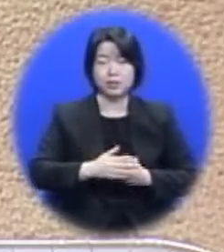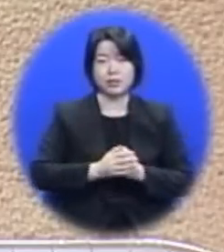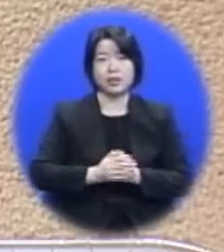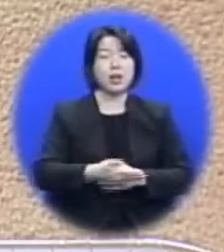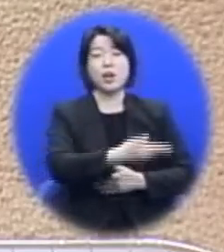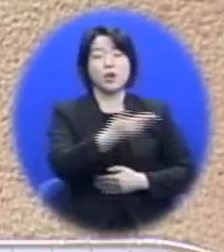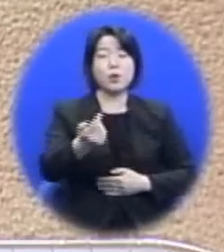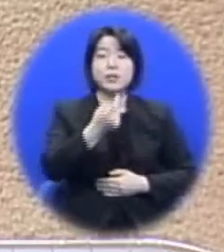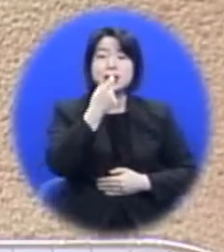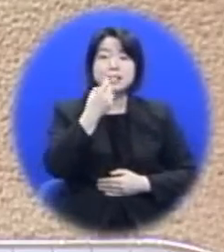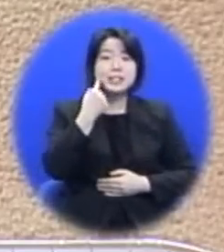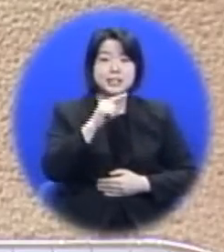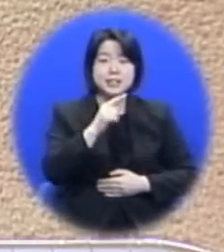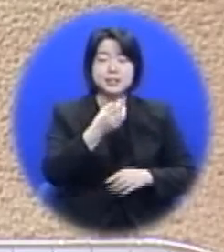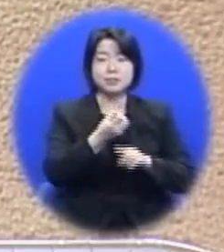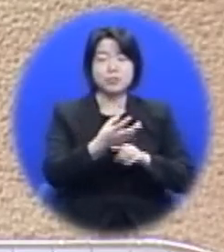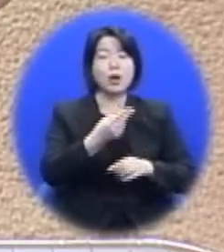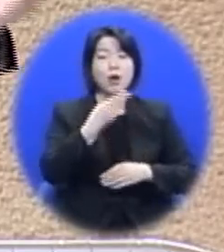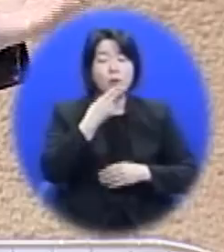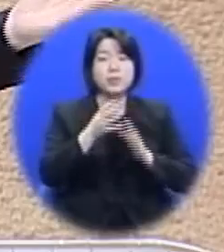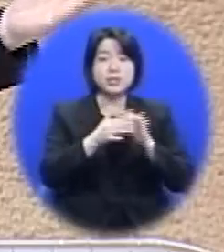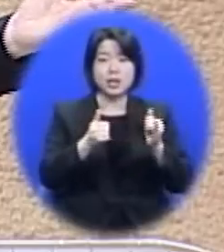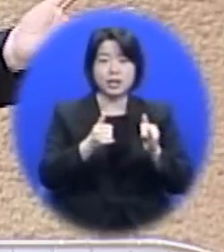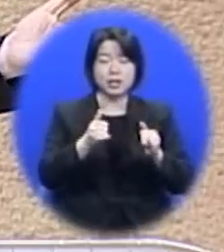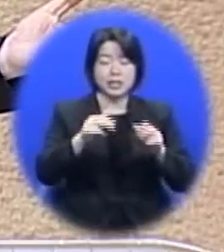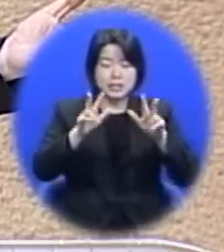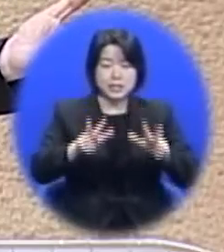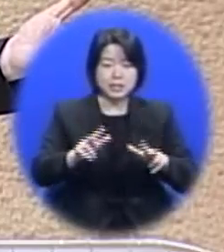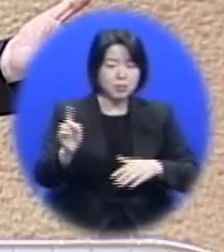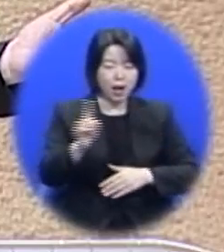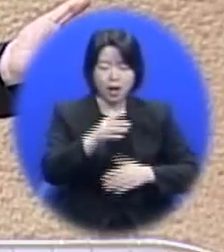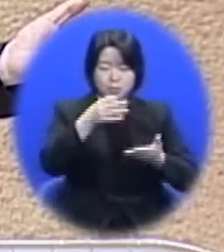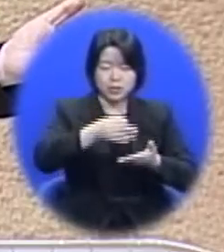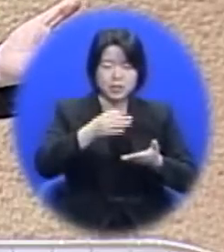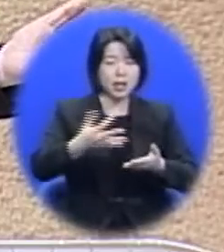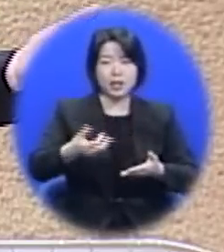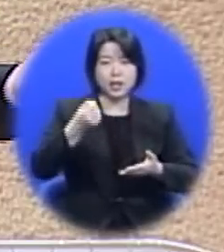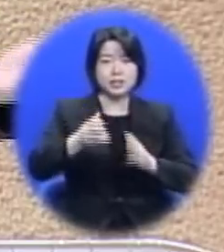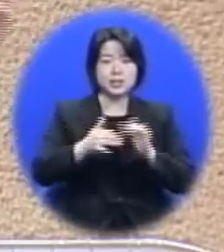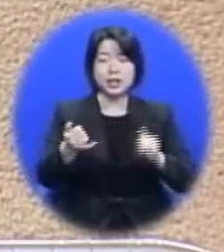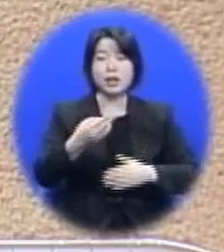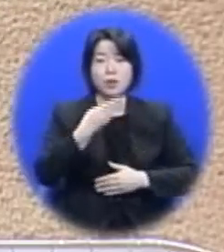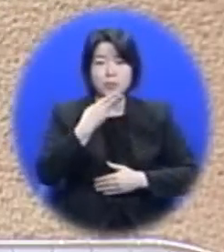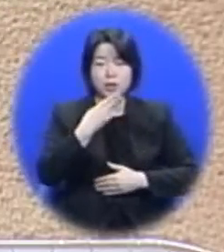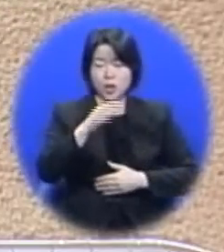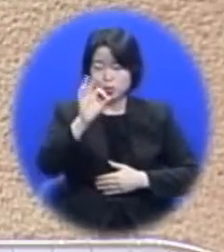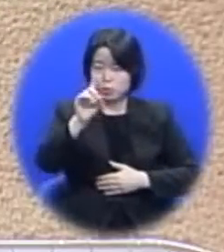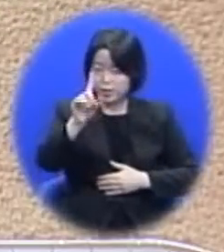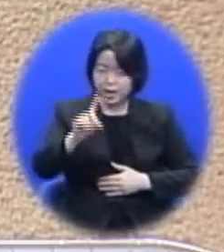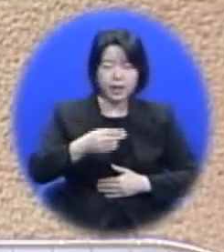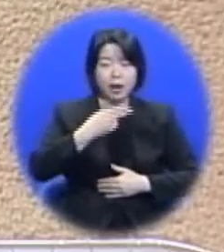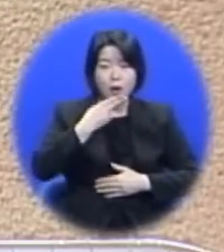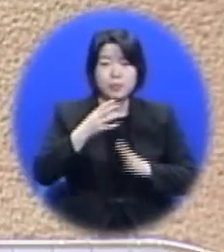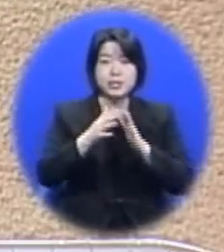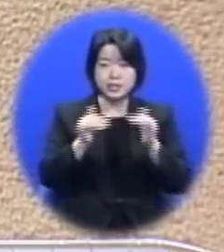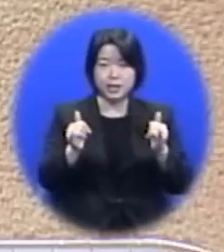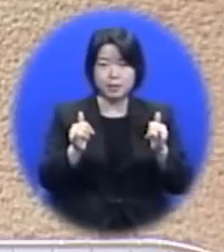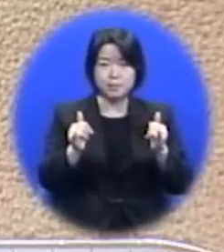여러분, 은과 금이 없는 분, 지금 아무것도 가진 재산이 없는 분, 지금 돈 한 푼 가지고 있지 않는